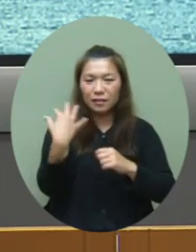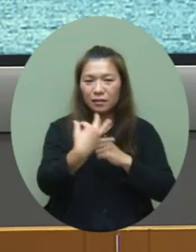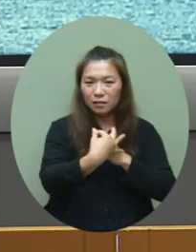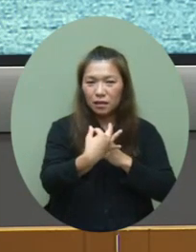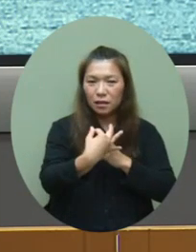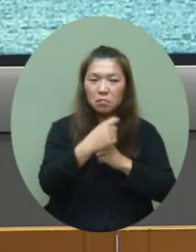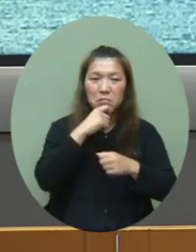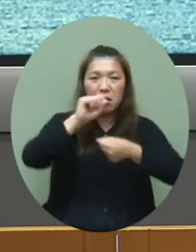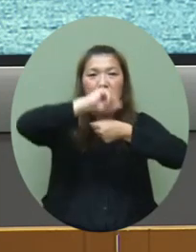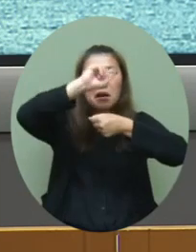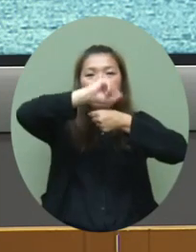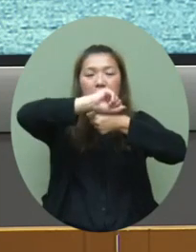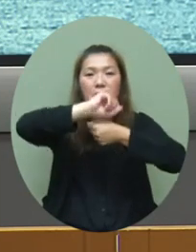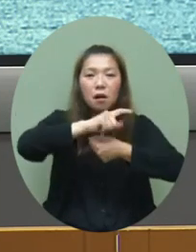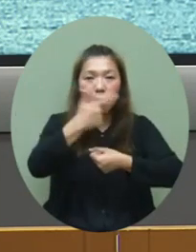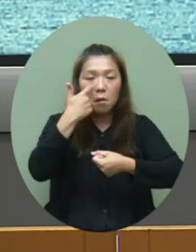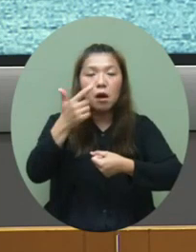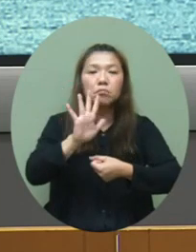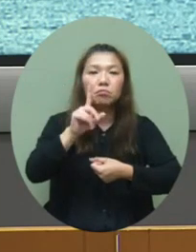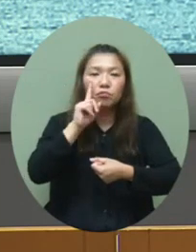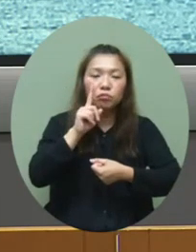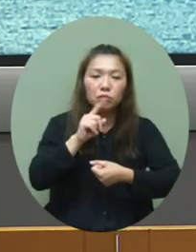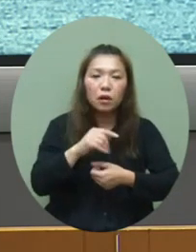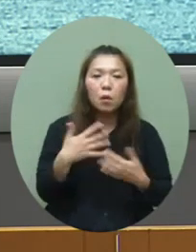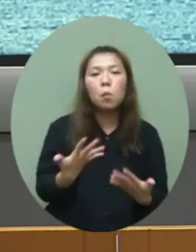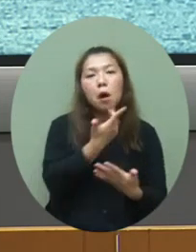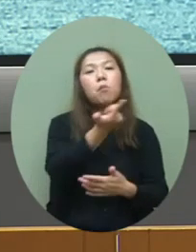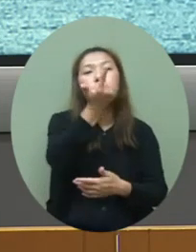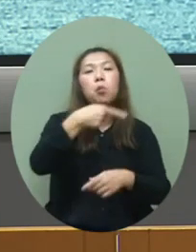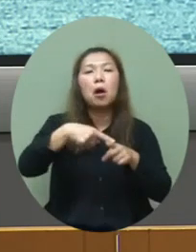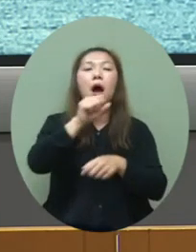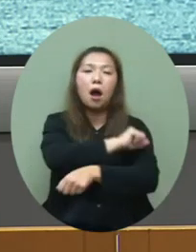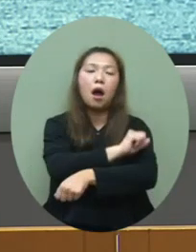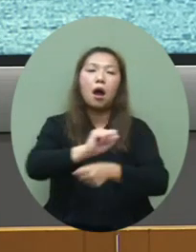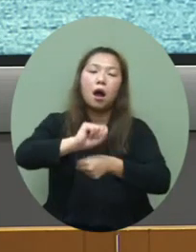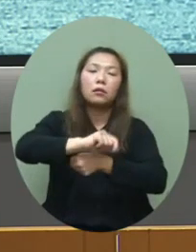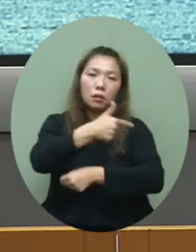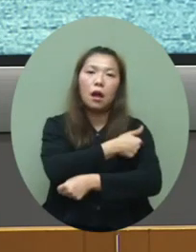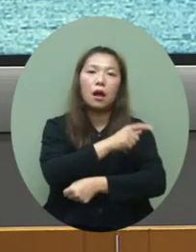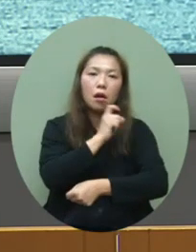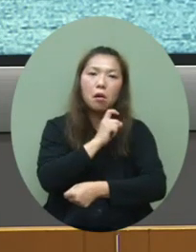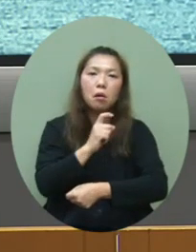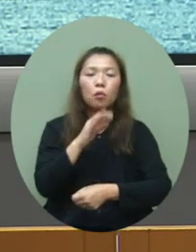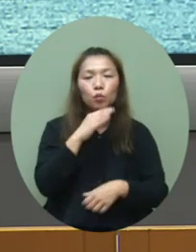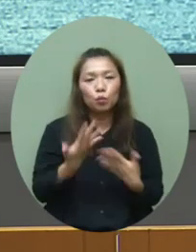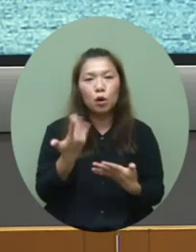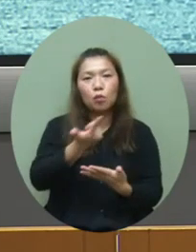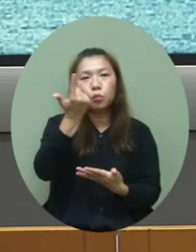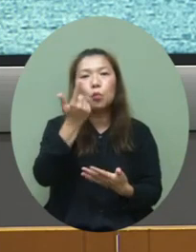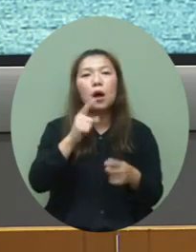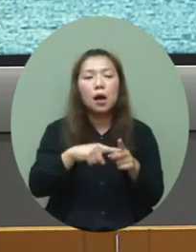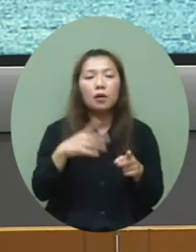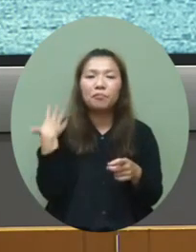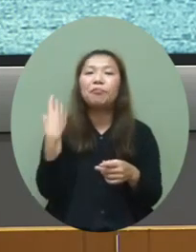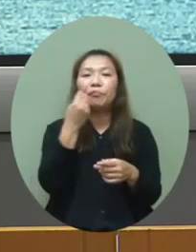候即係上升得咁快咧？咁當然係即係大家打針嗰個情況好咗啦，同埋都有一大撅人咧係